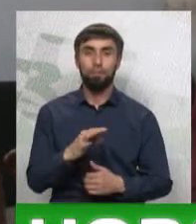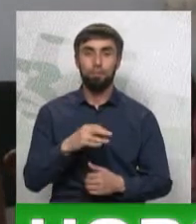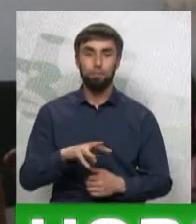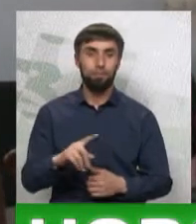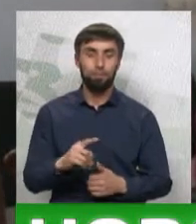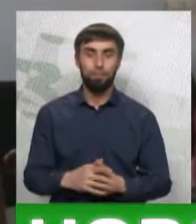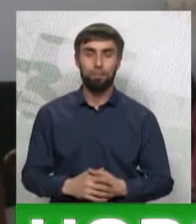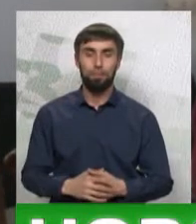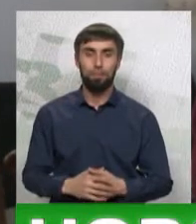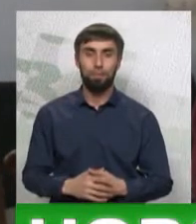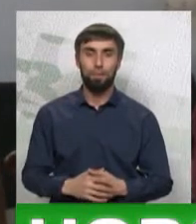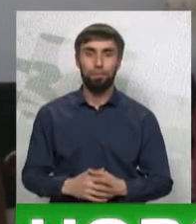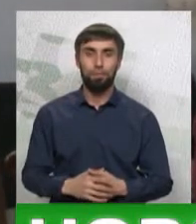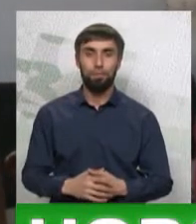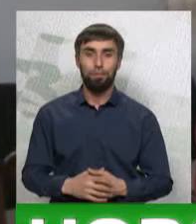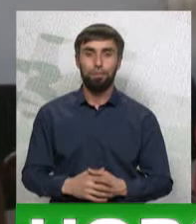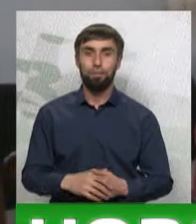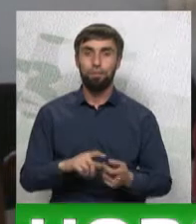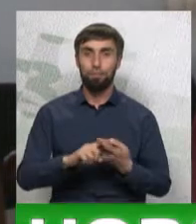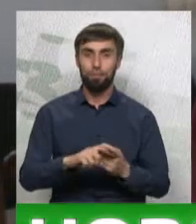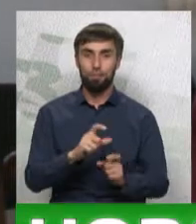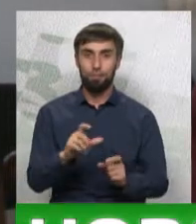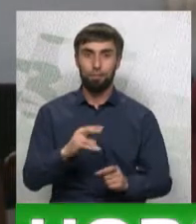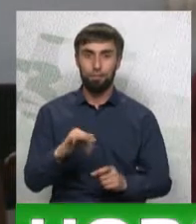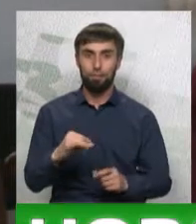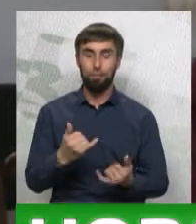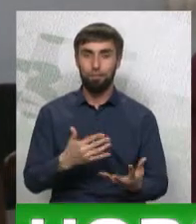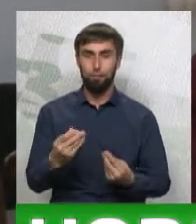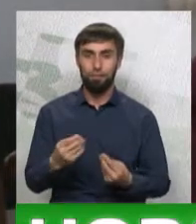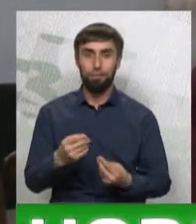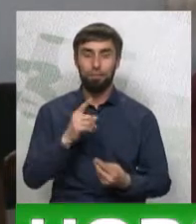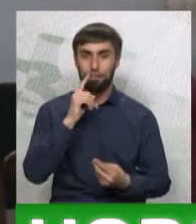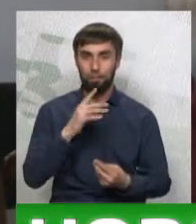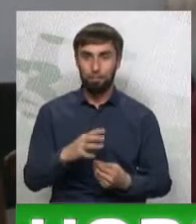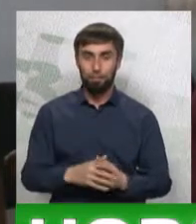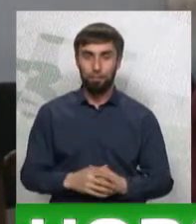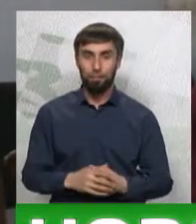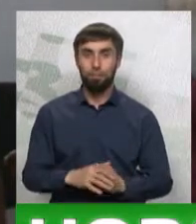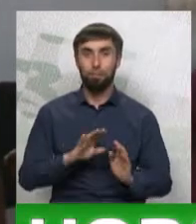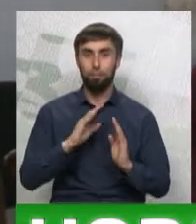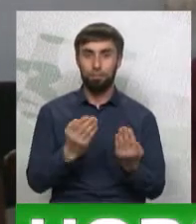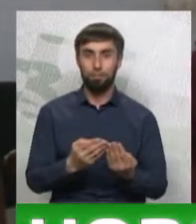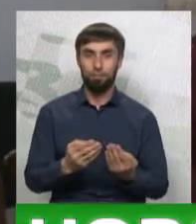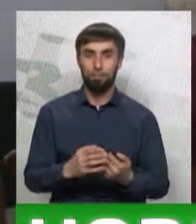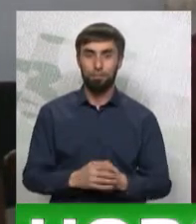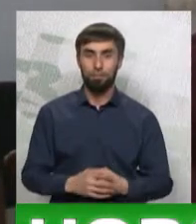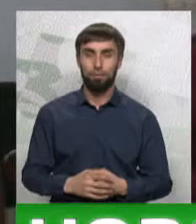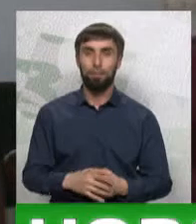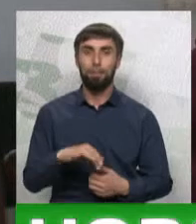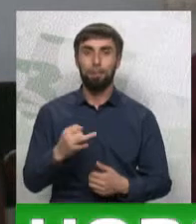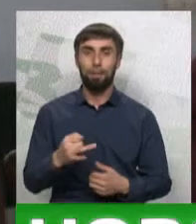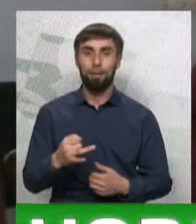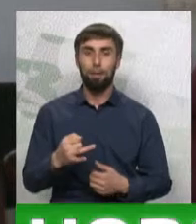что контактные они теперь не будут изолироваться и